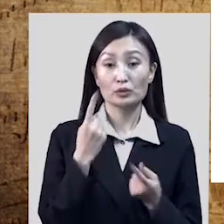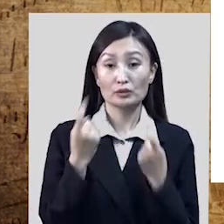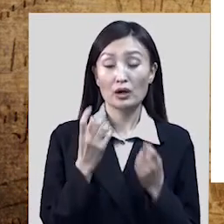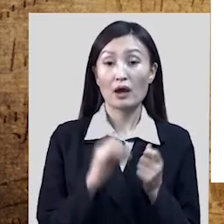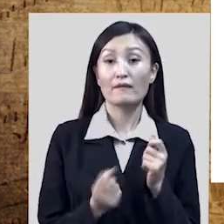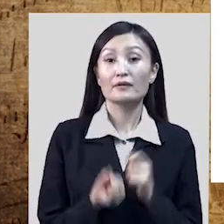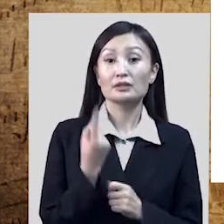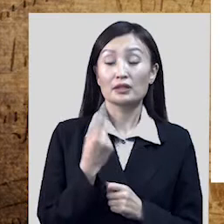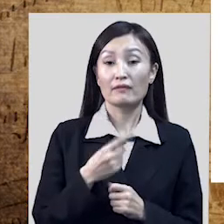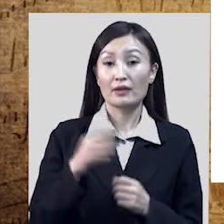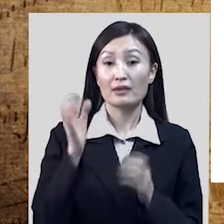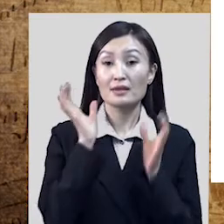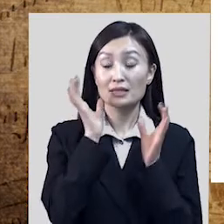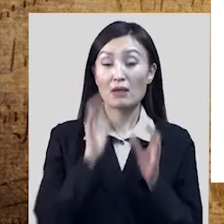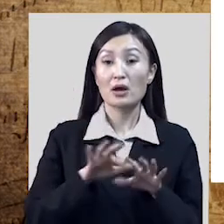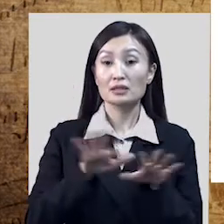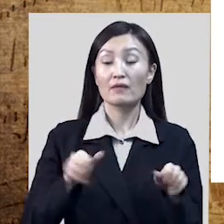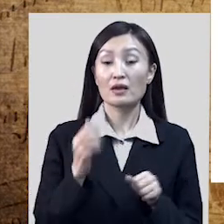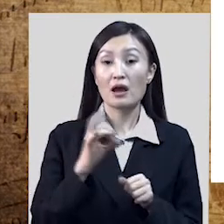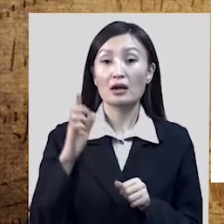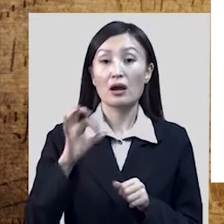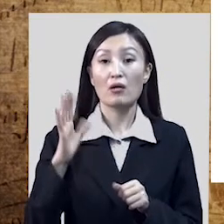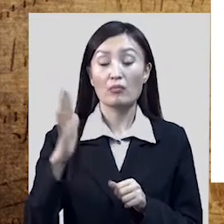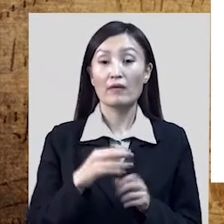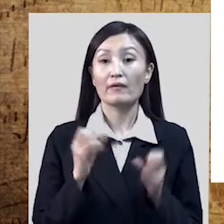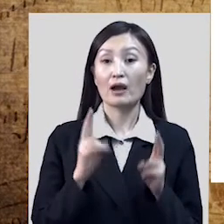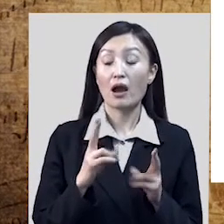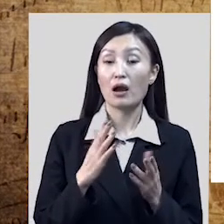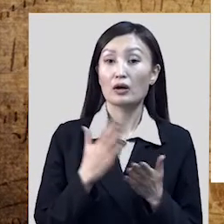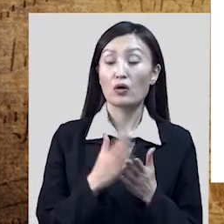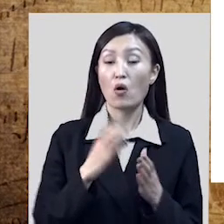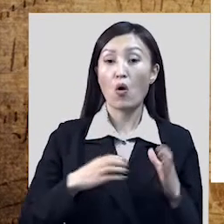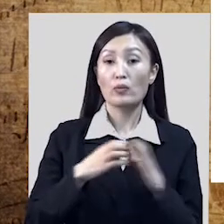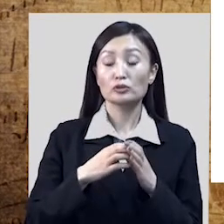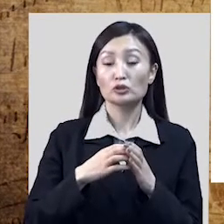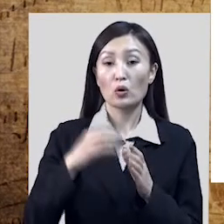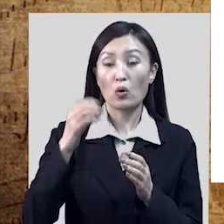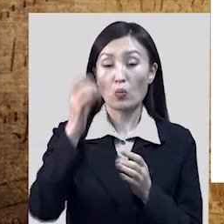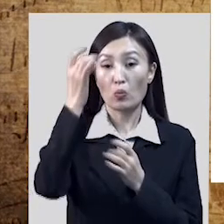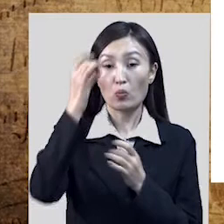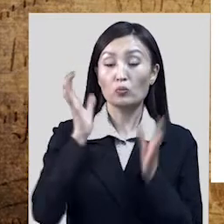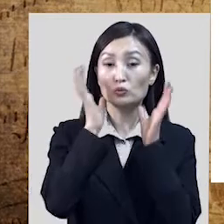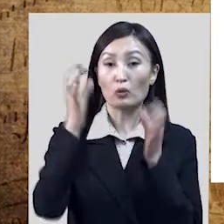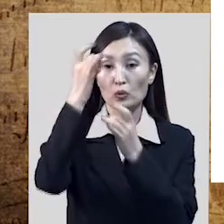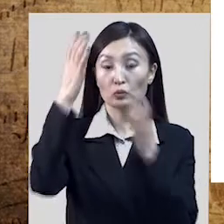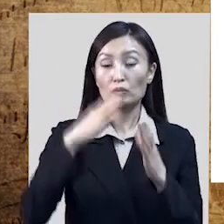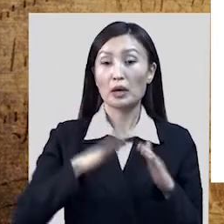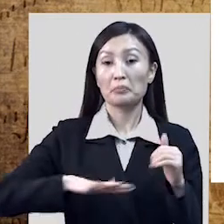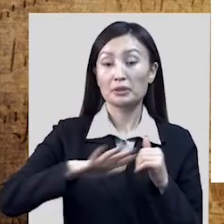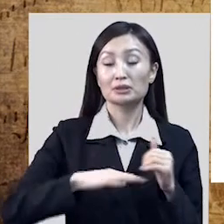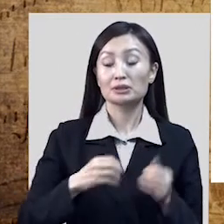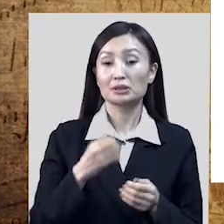возникновение ислама а завоевание х арапов о том как складывалась общее мусульманское культурное пространство о том как